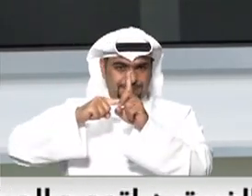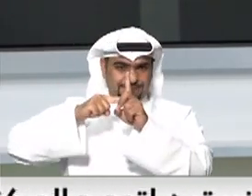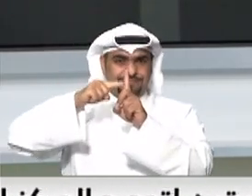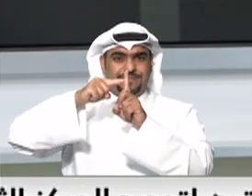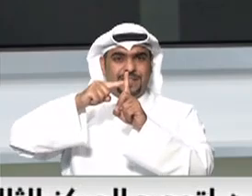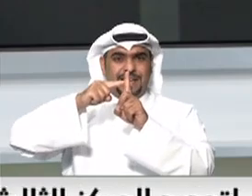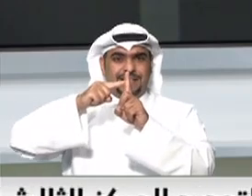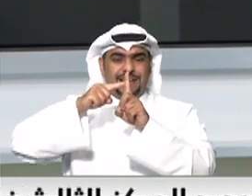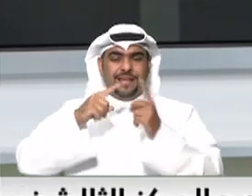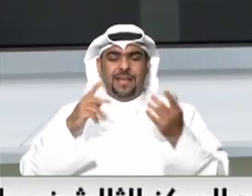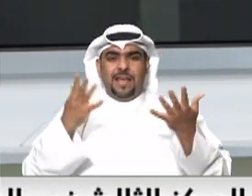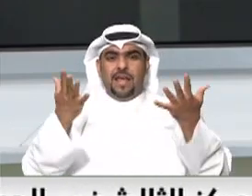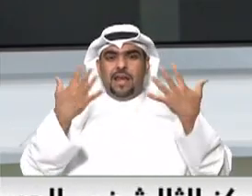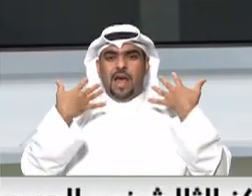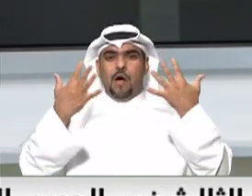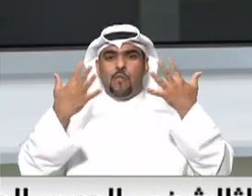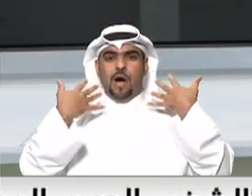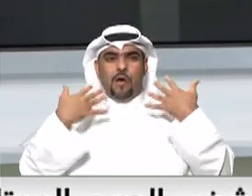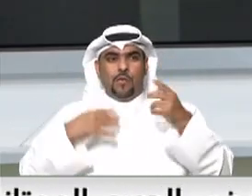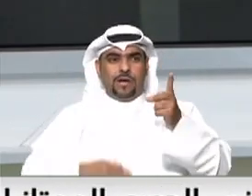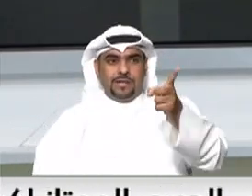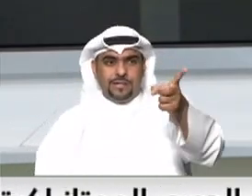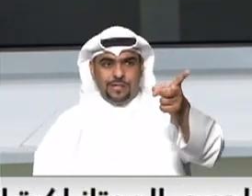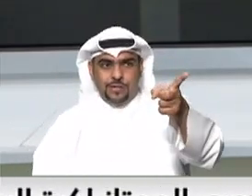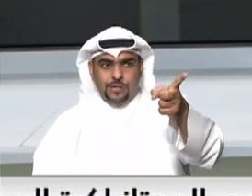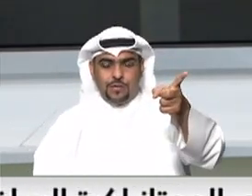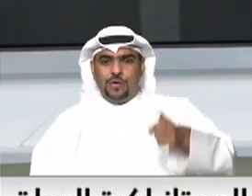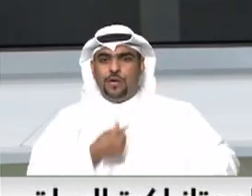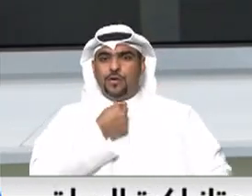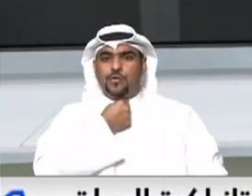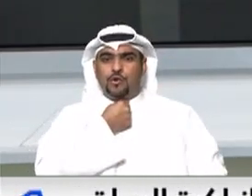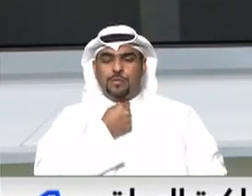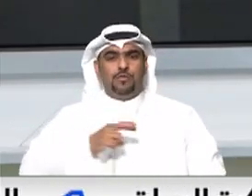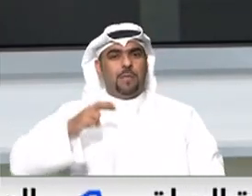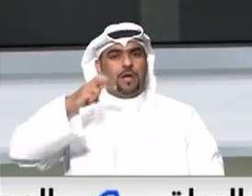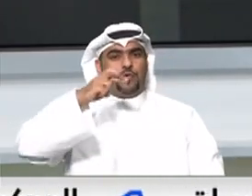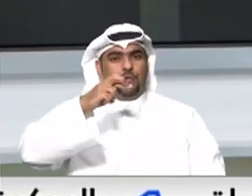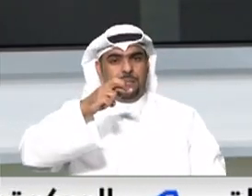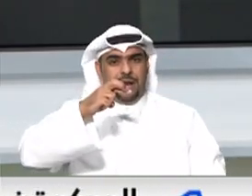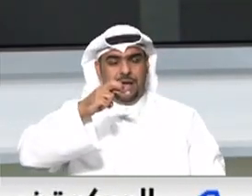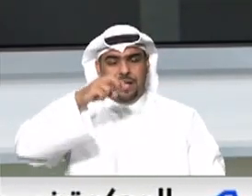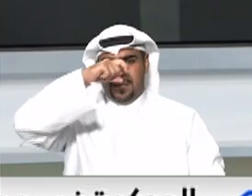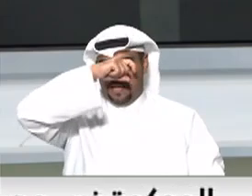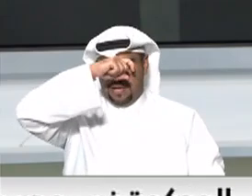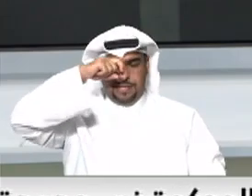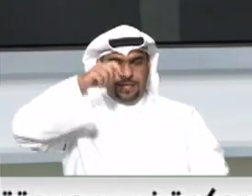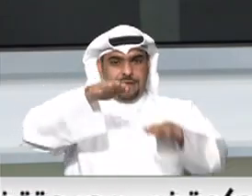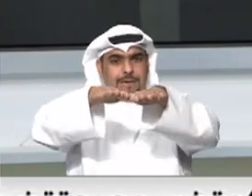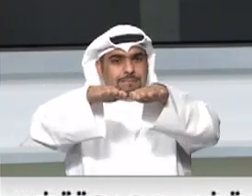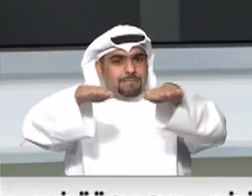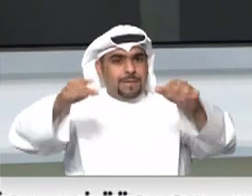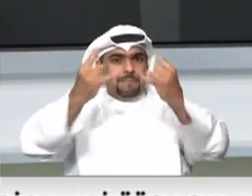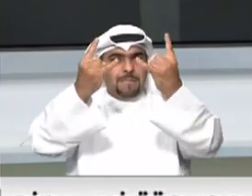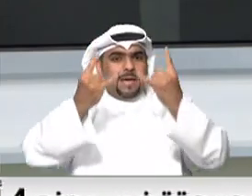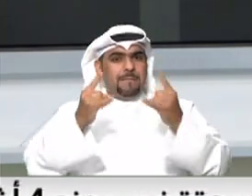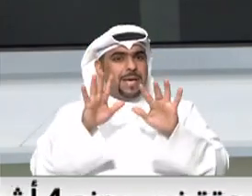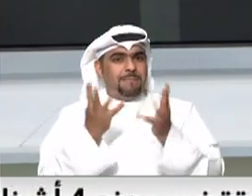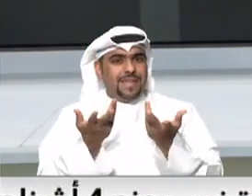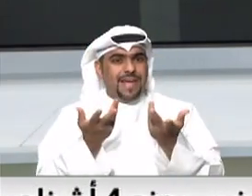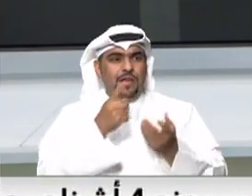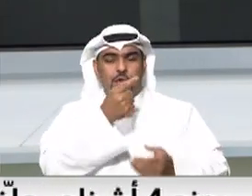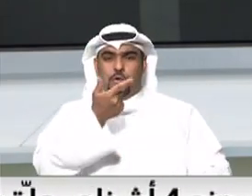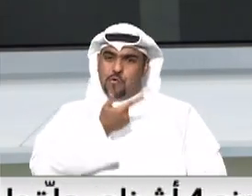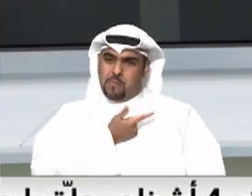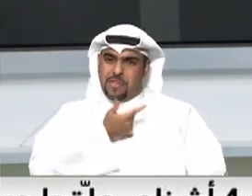الشمالي الغربي وراح يكون نشط على فترات بعد ذلك راح تستقر الاجواء الصيفيه وراح تستمر ويانا لعده ايام فرص الامطار الخفيفه المتفرقه